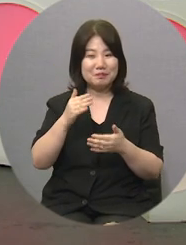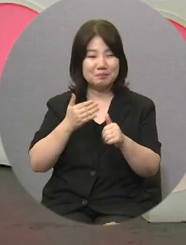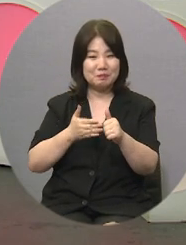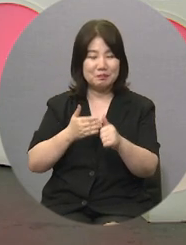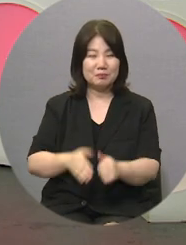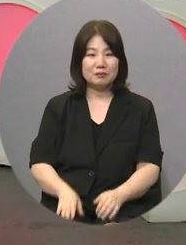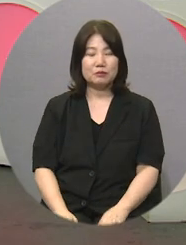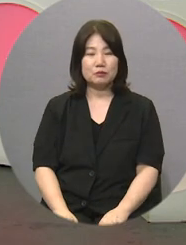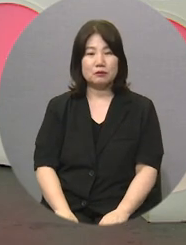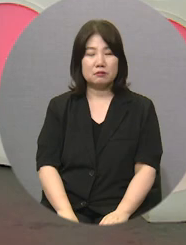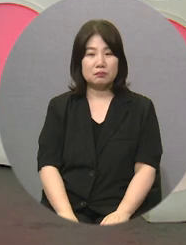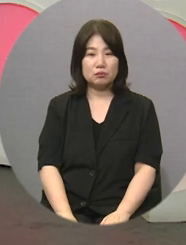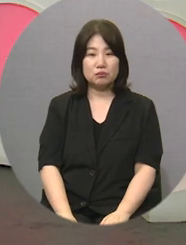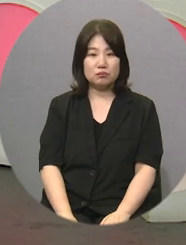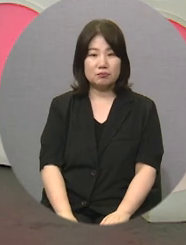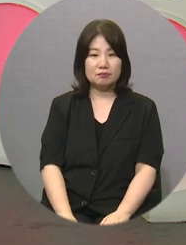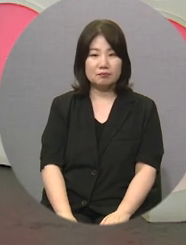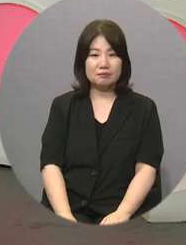사연 한번 들려주세요.